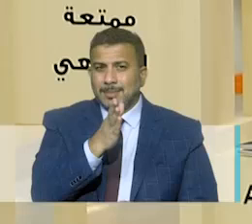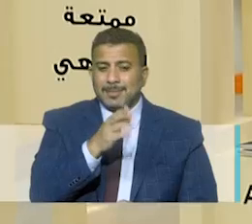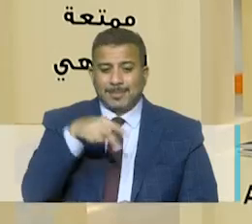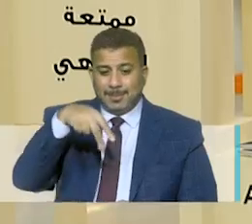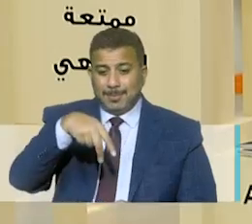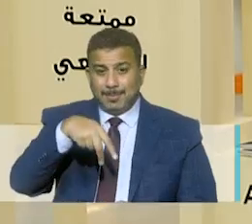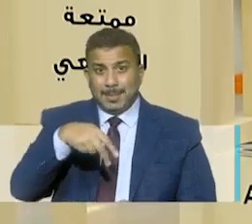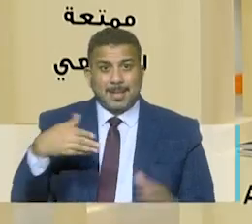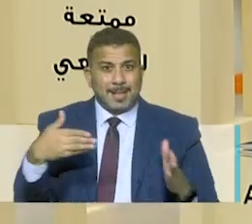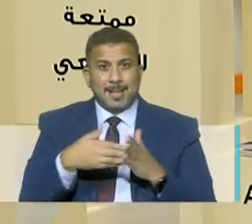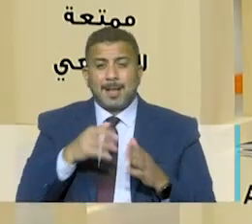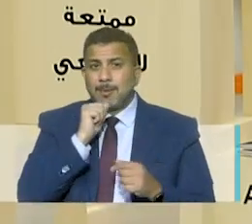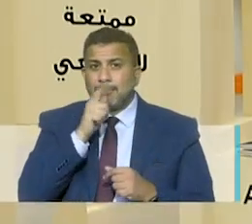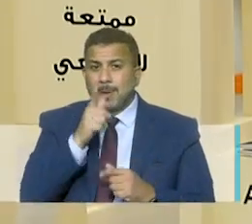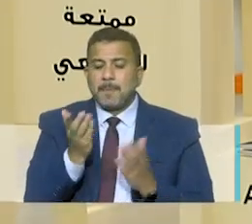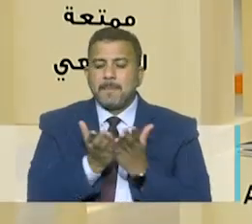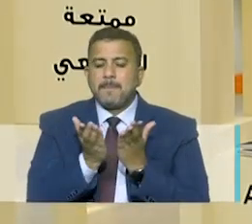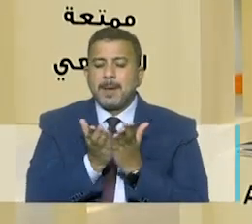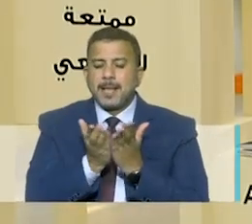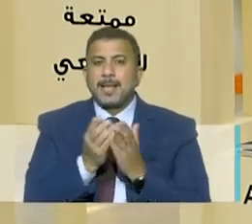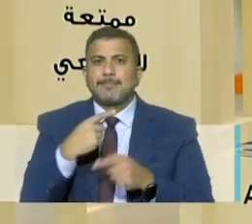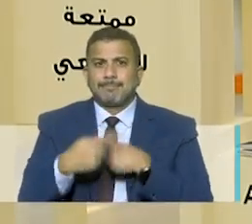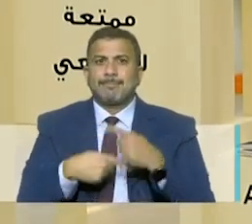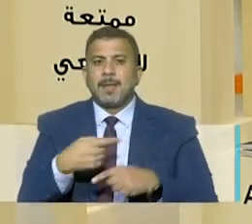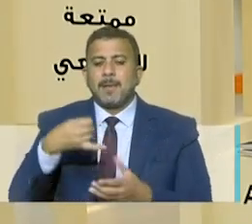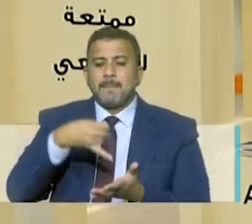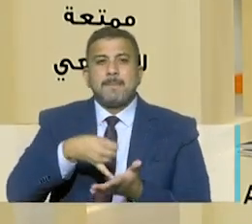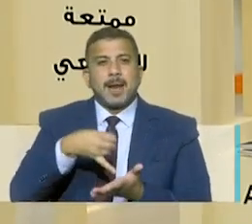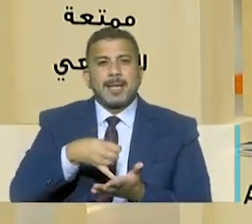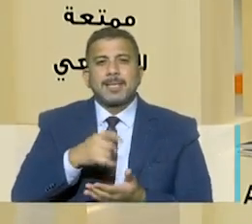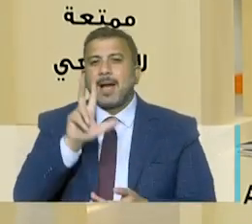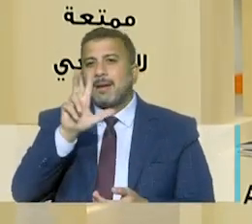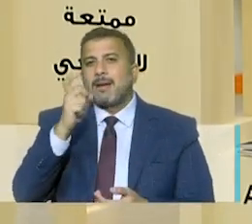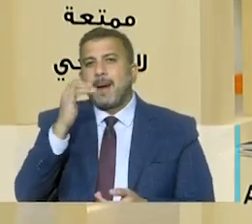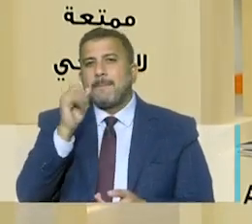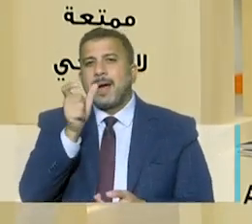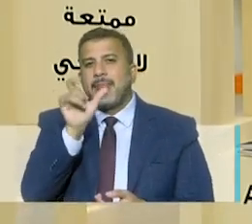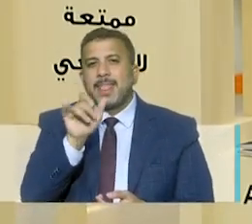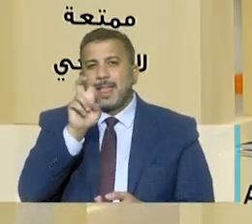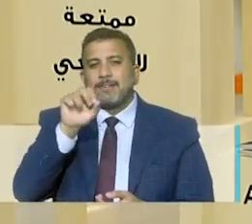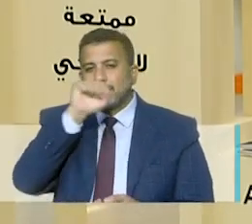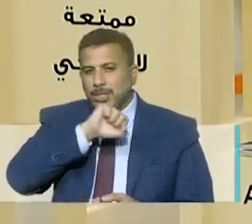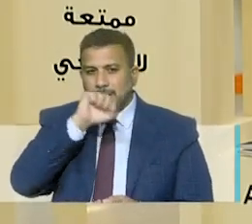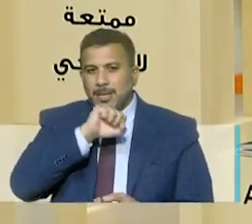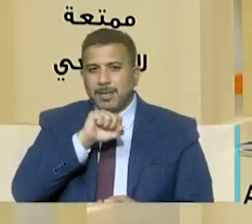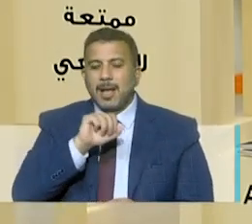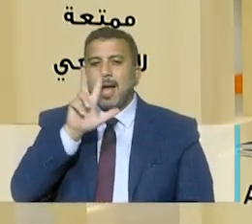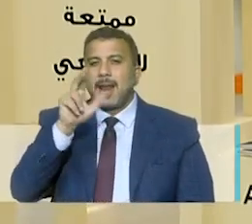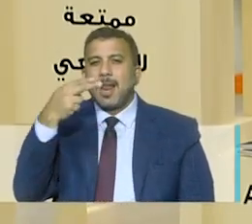الجاري تستمر فعالية العودة إلى المدارس بمركز الرحمانية في الشارقة. لأخبار الدار العنود الصوري.